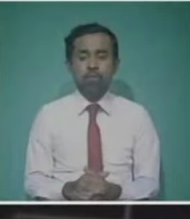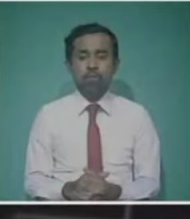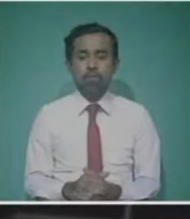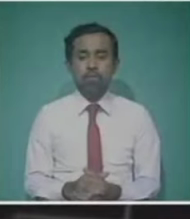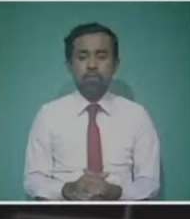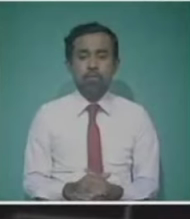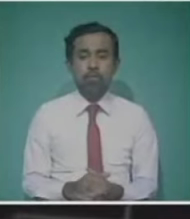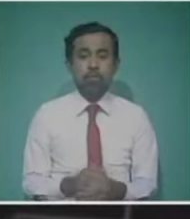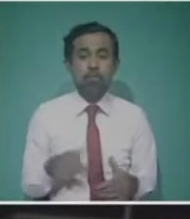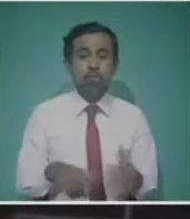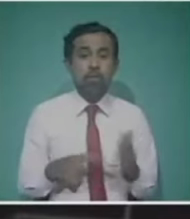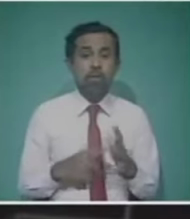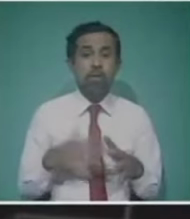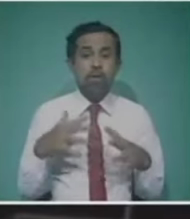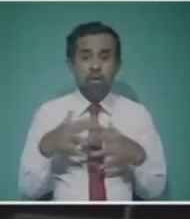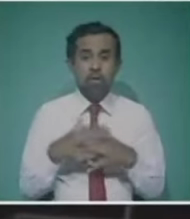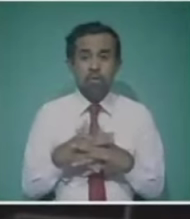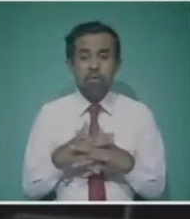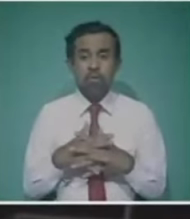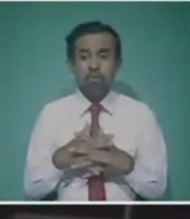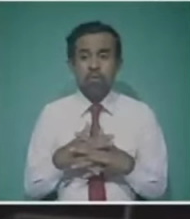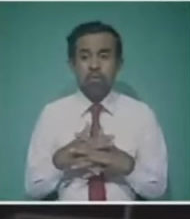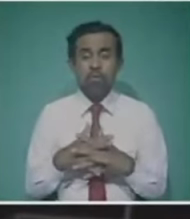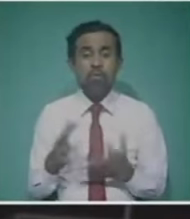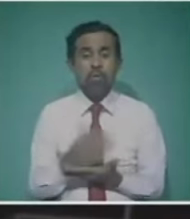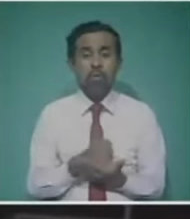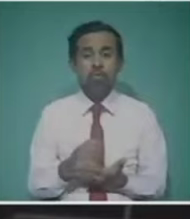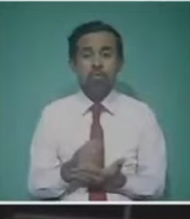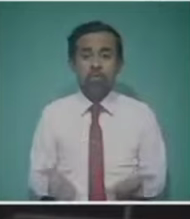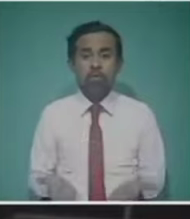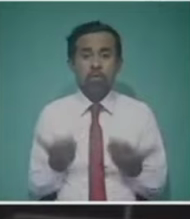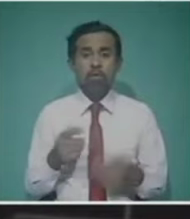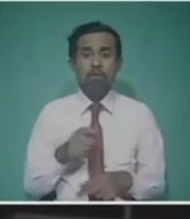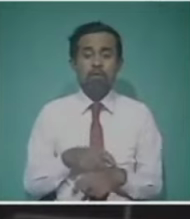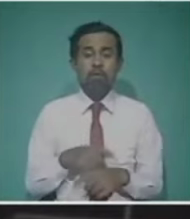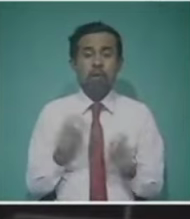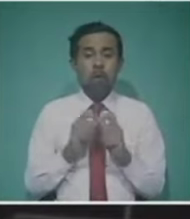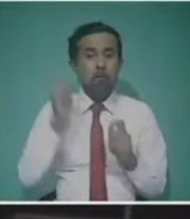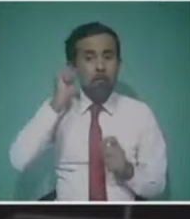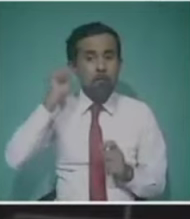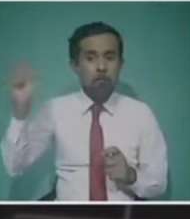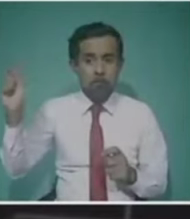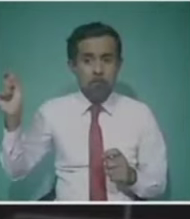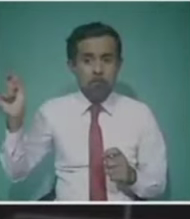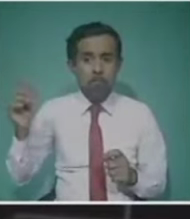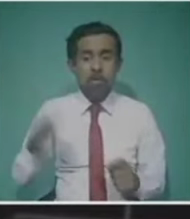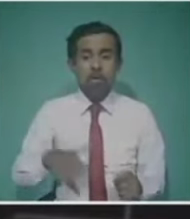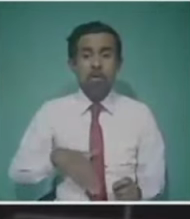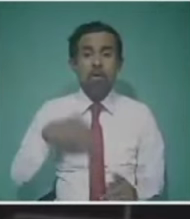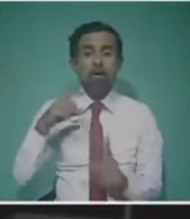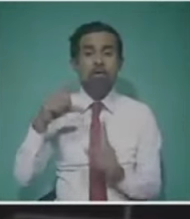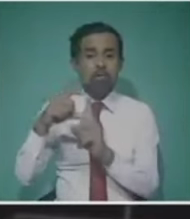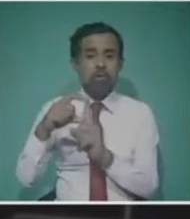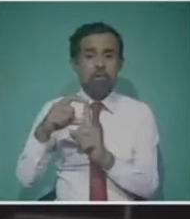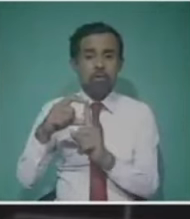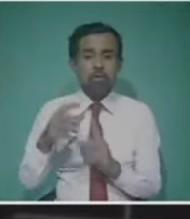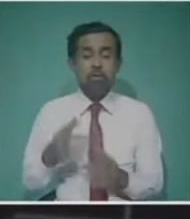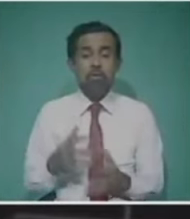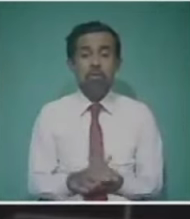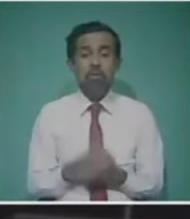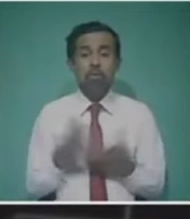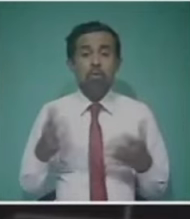விரைவாக அமல்படுகிற போது மட்டக்களப்பு மாவட்டத்திலும் பல மோசடிகள் தடுக்கப்படும் என்று நம்புகிறேன்.